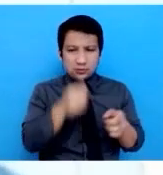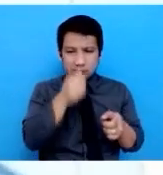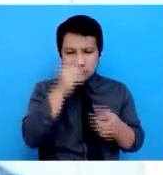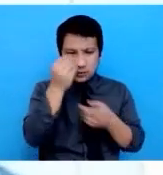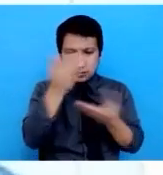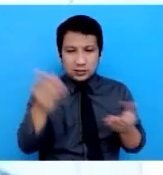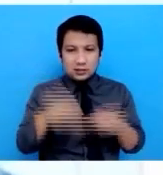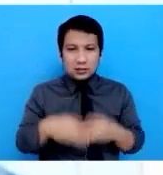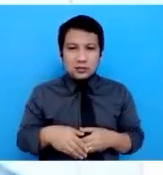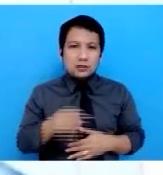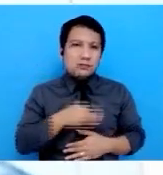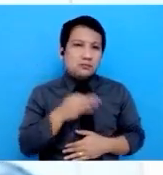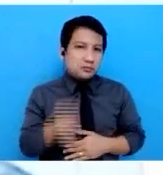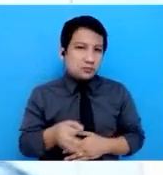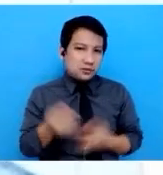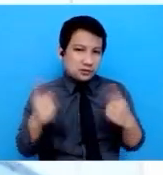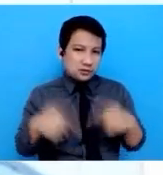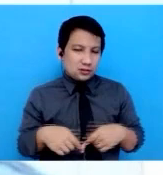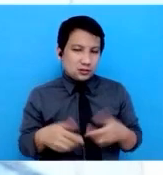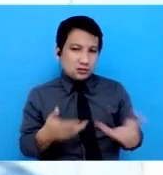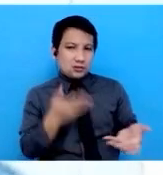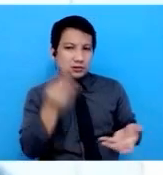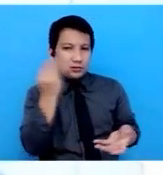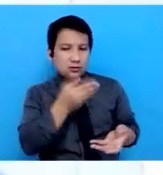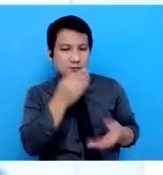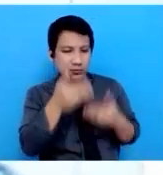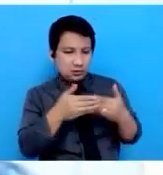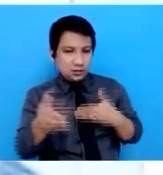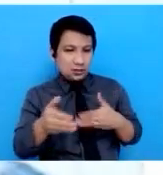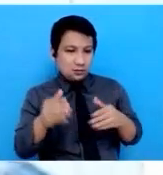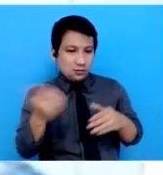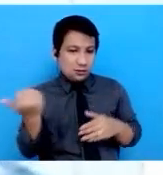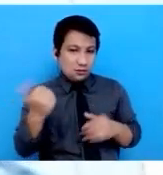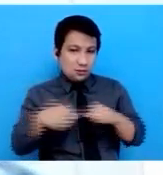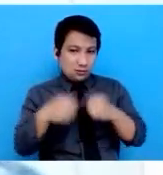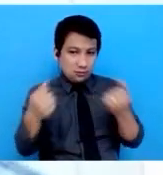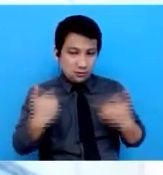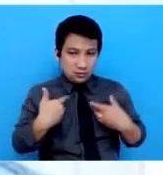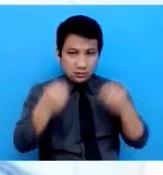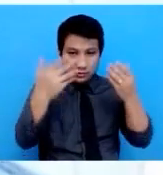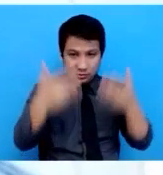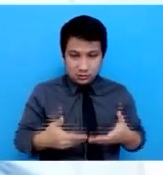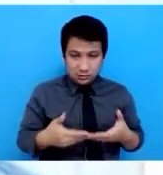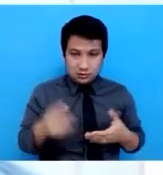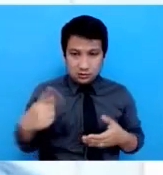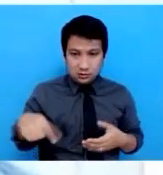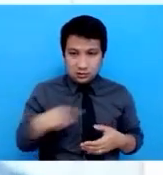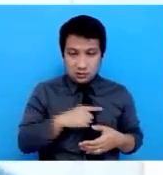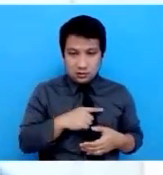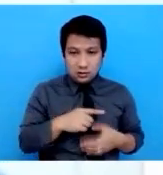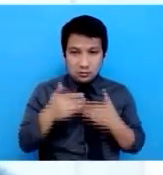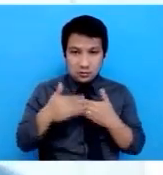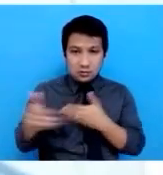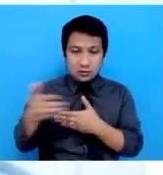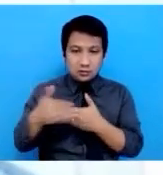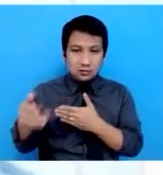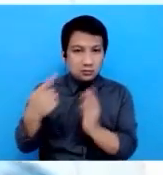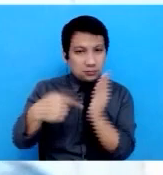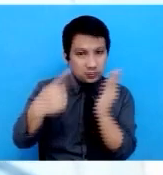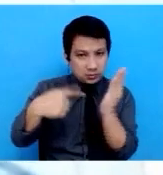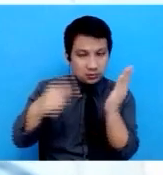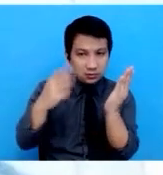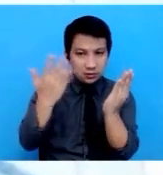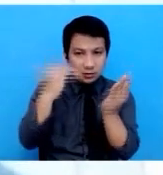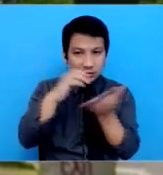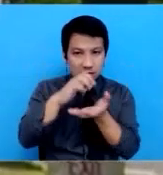lang yan, tumangyari yan. Formality kasi habang nagbe-break yung iba, kami mga ano na unti-unti kami nag-check pa rin para mabawasan